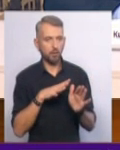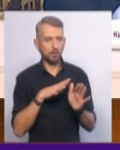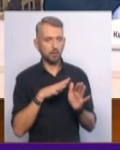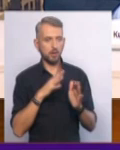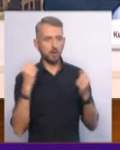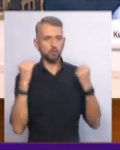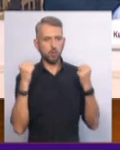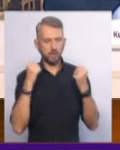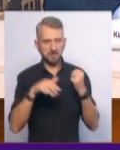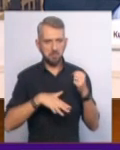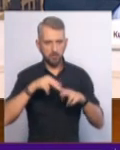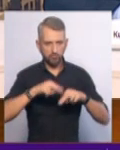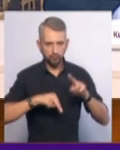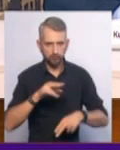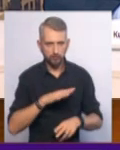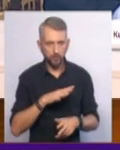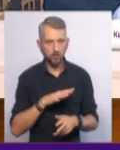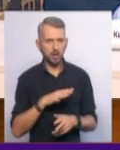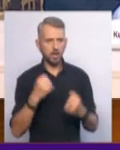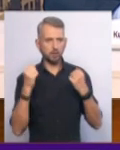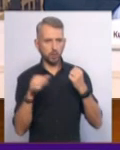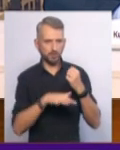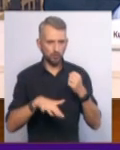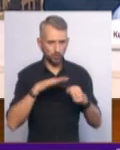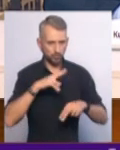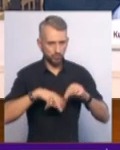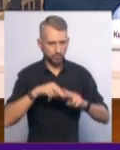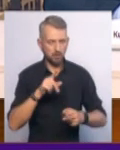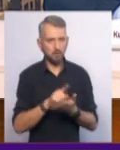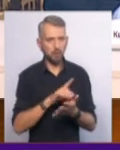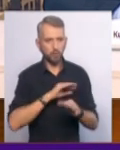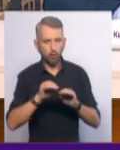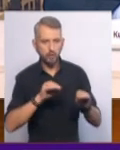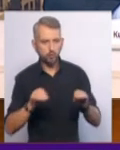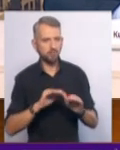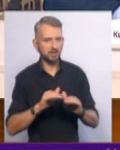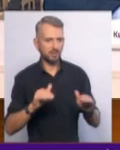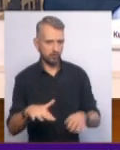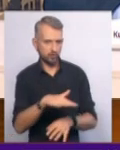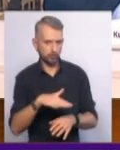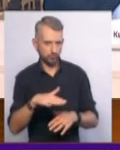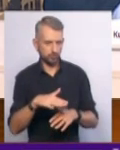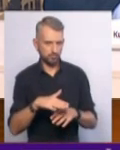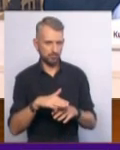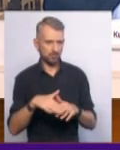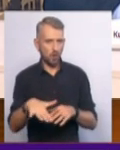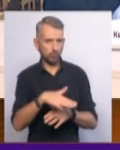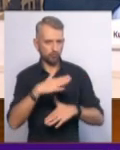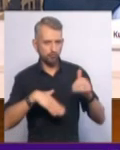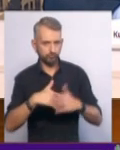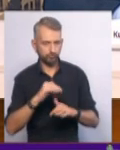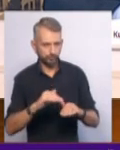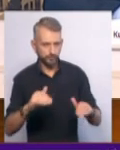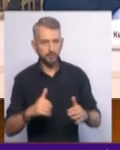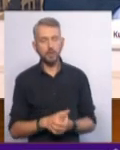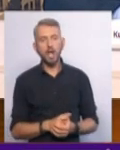спортивний майданчик, і зараз має бути, ну, спортивну зону, і має бути облаштована дитяча зона. В 56-32